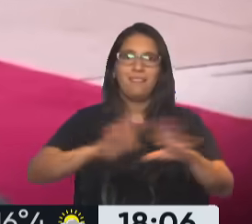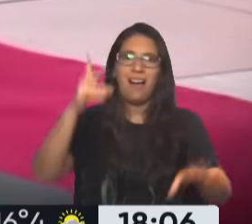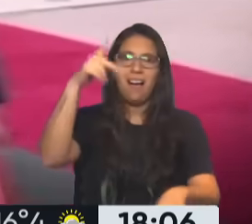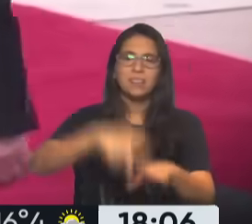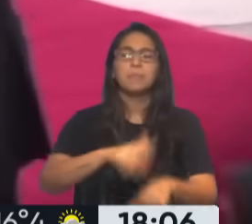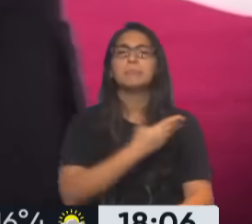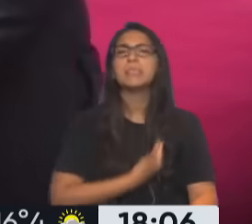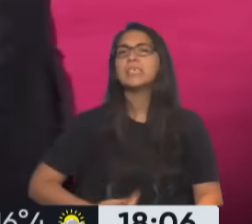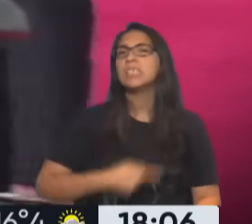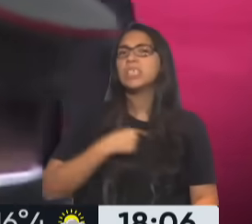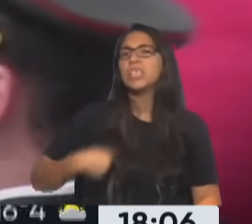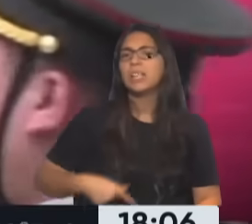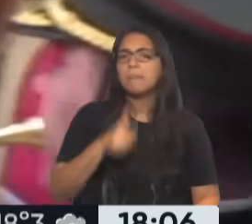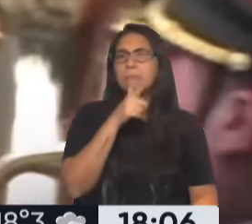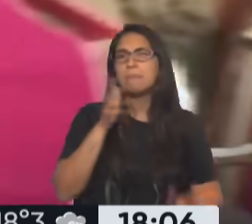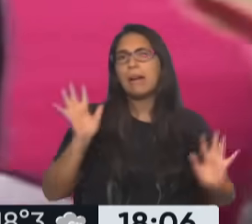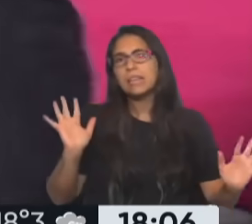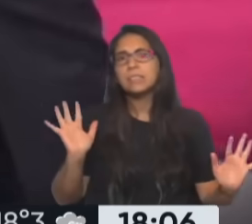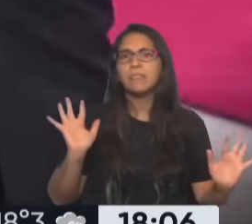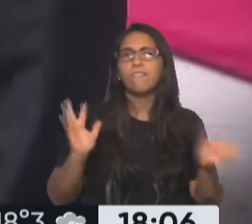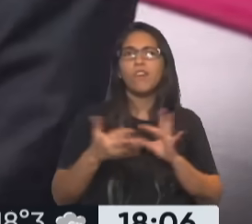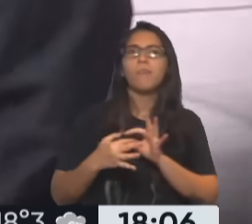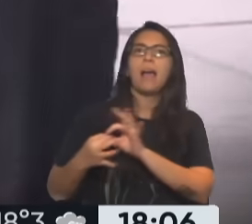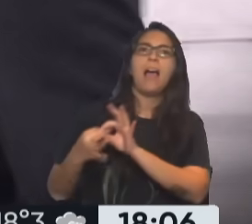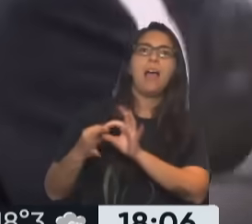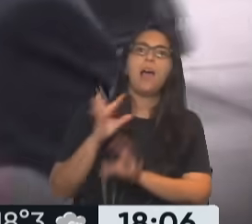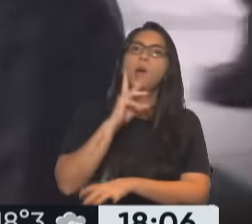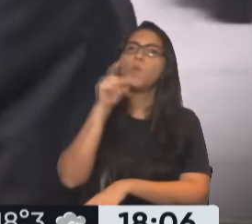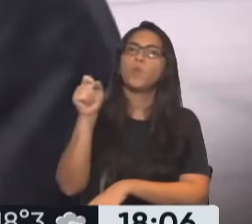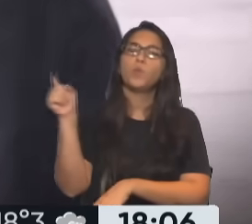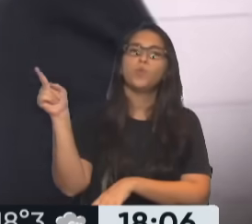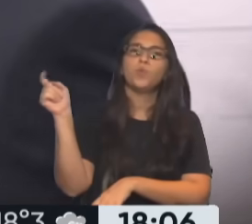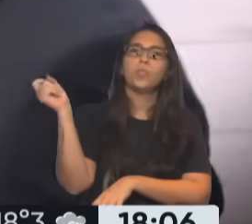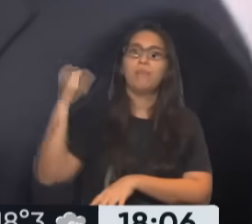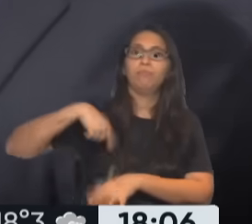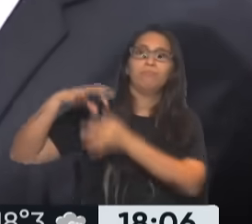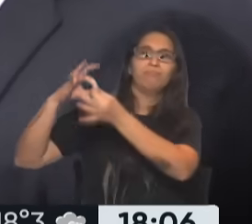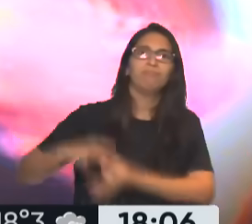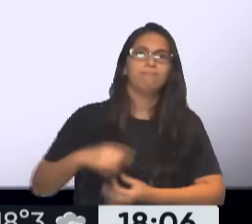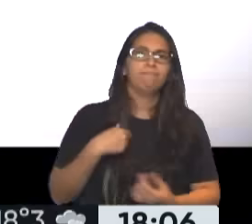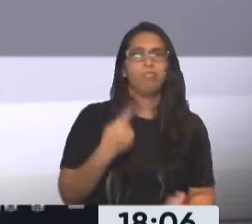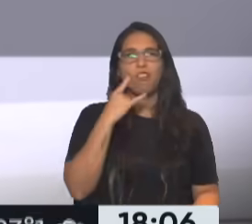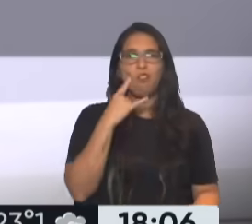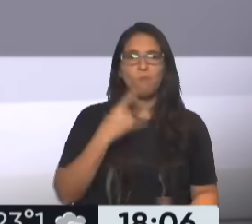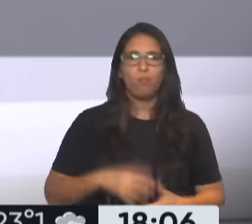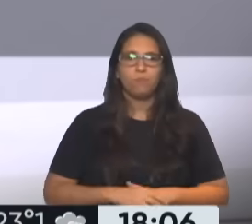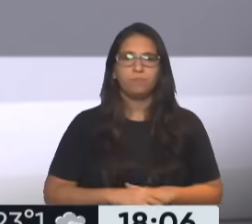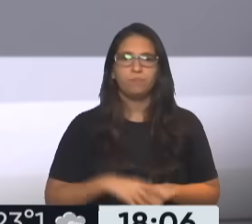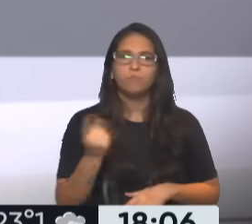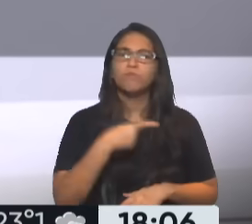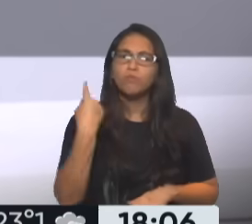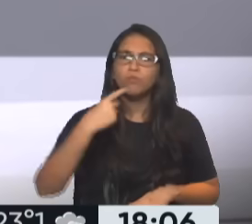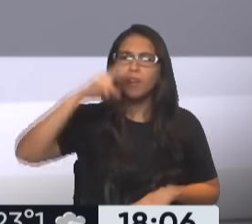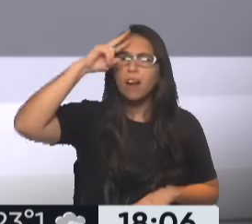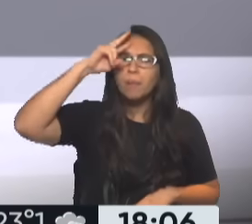chino parece estar cómodo frente a la nueva dependencia que Rusia tiene con respecto a Beijing. Nous respectons les liens